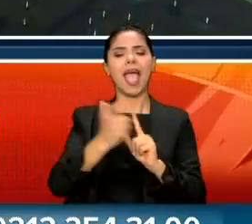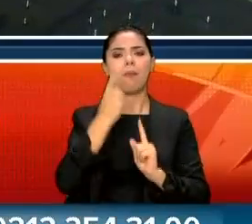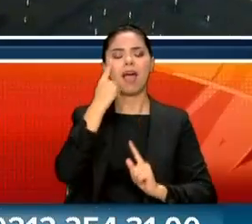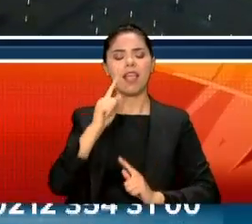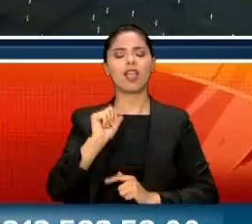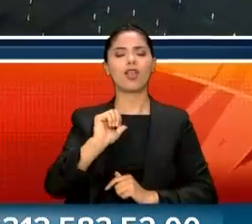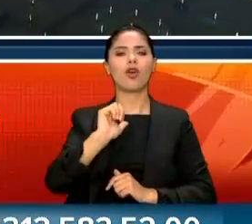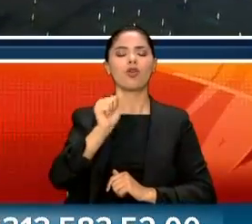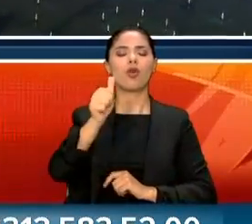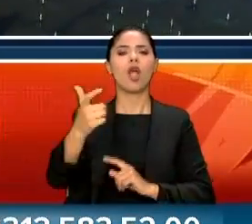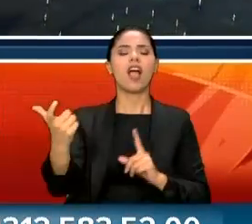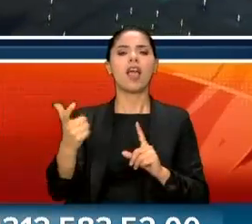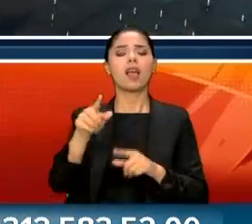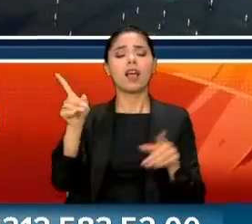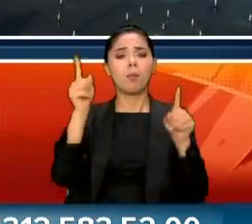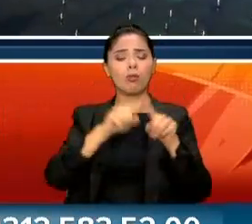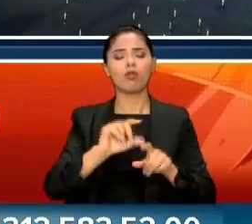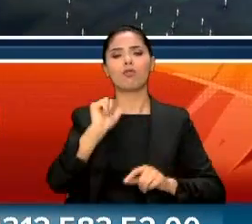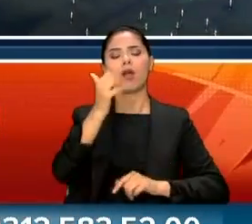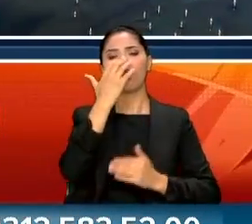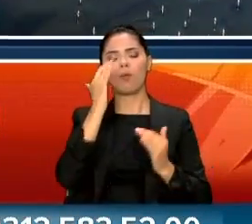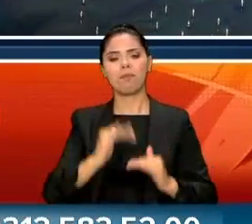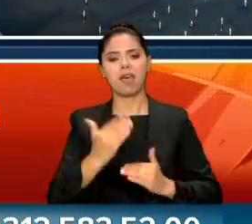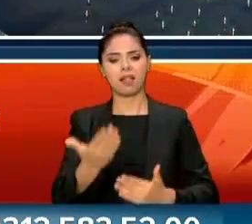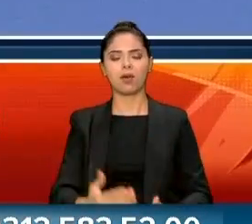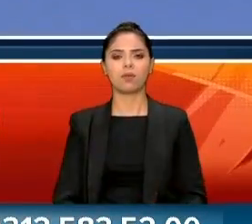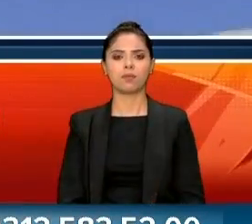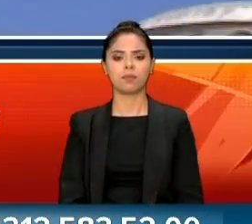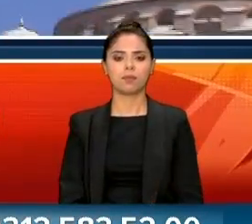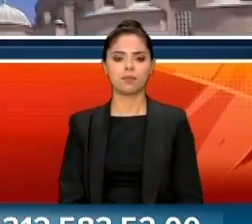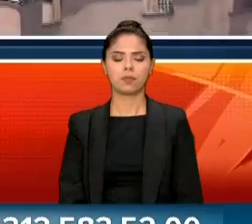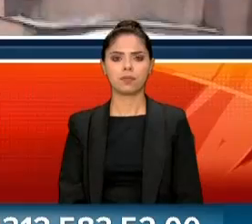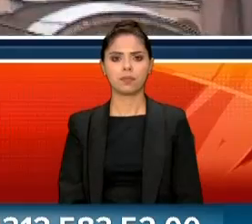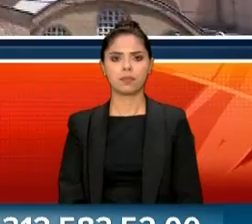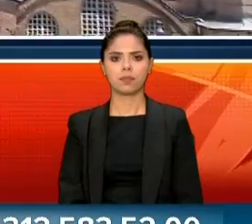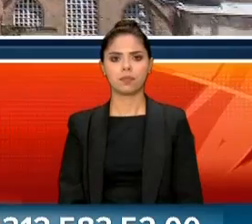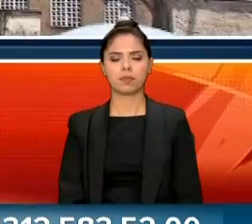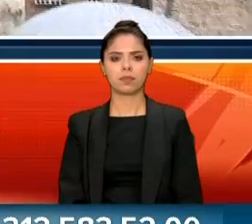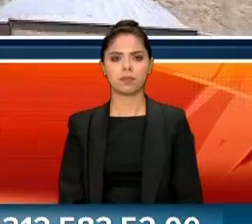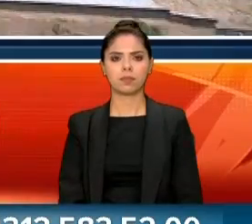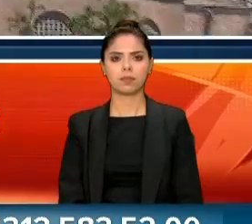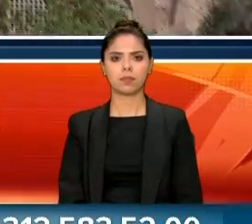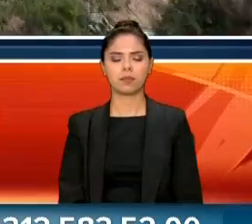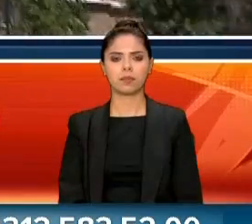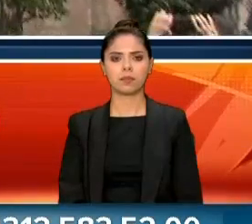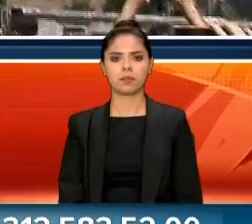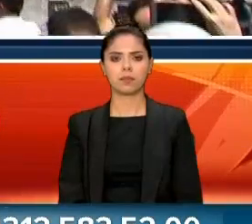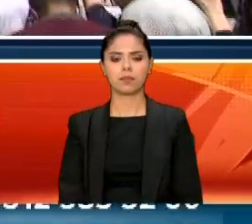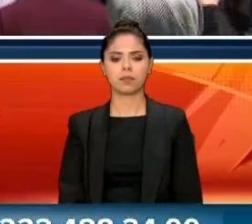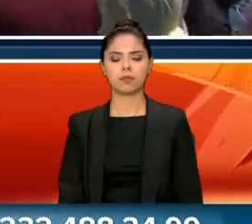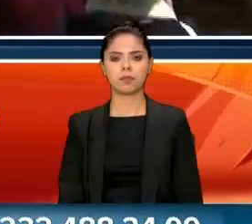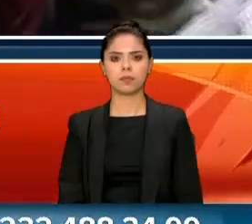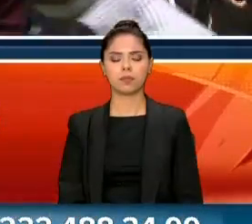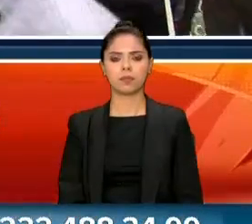birliğimizin, beraberliğimizin ve bir esaret zinciri altında olan Ayasofya'nın bu